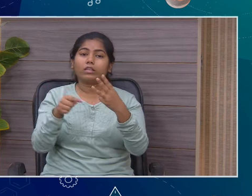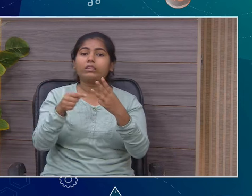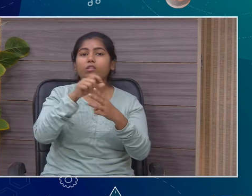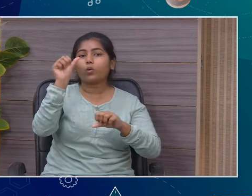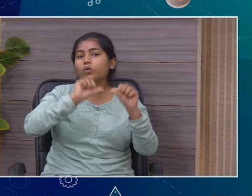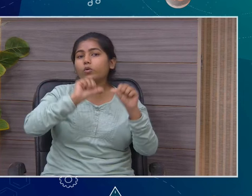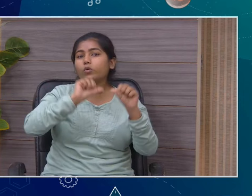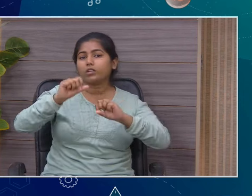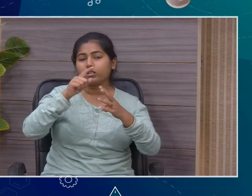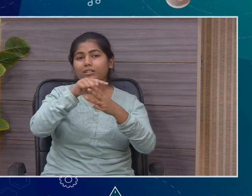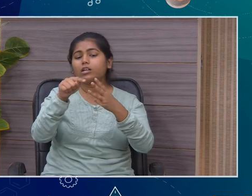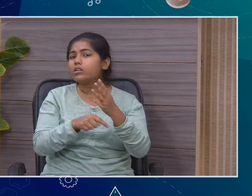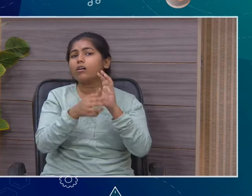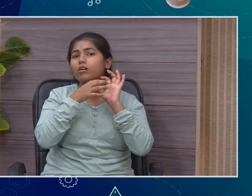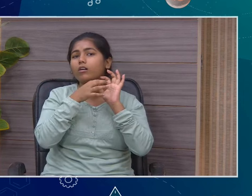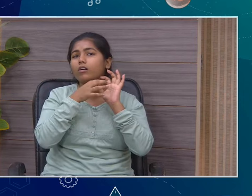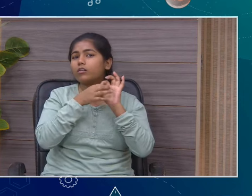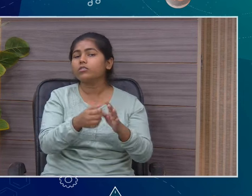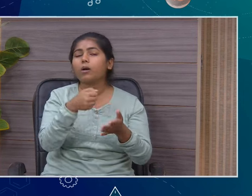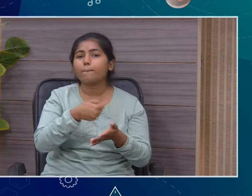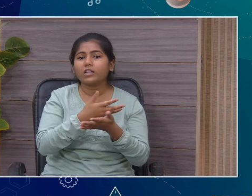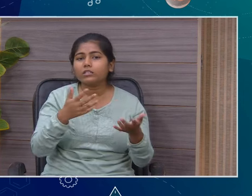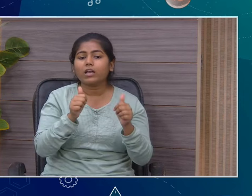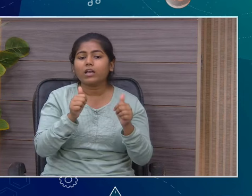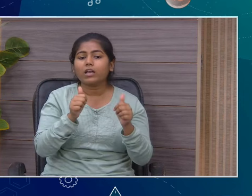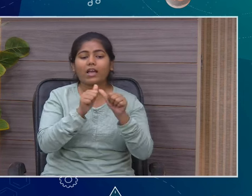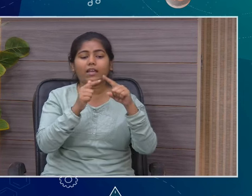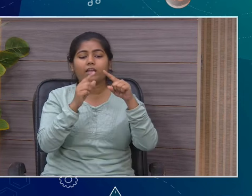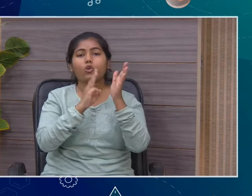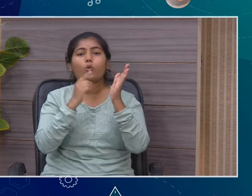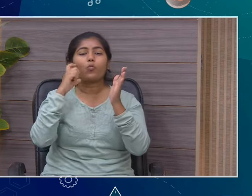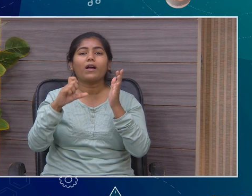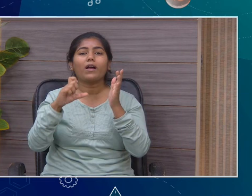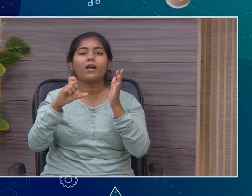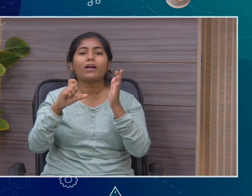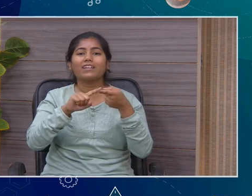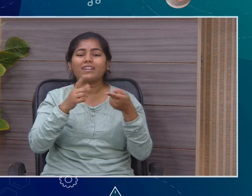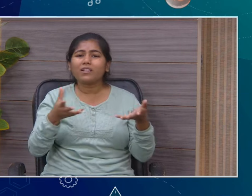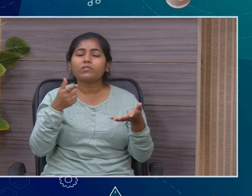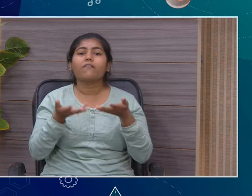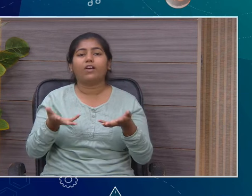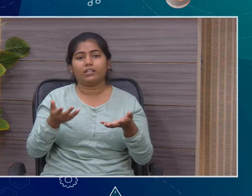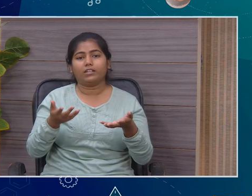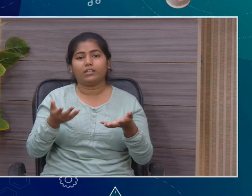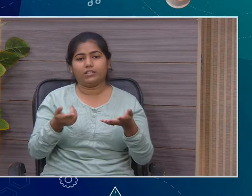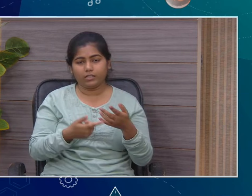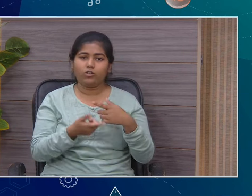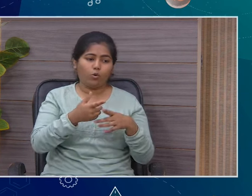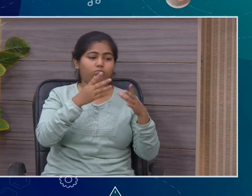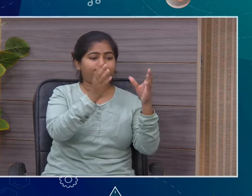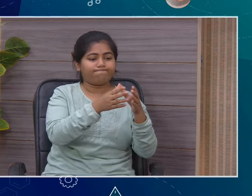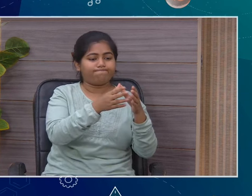उन तीनों ने ही आधार माना बेस माना एटॉमिक मास को उन्होंने एटॉमिक मास के हिसाब से एलिमेंट्स को अरेंज किया उनकी ग्रुपिंग